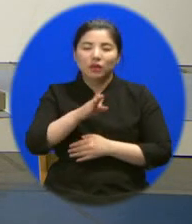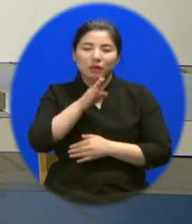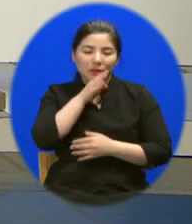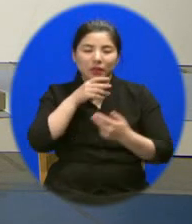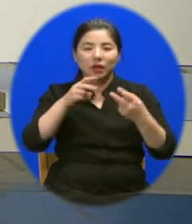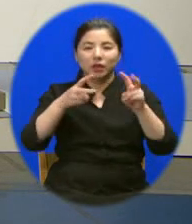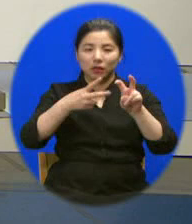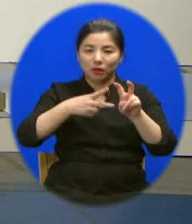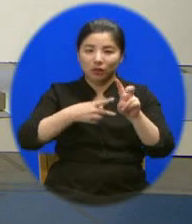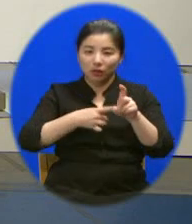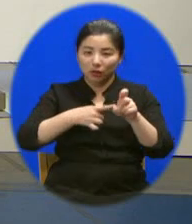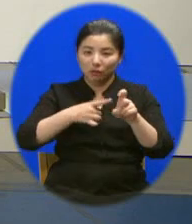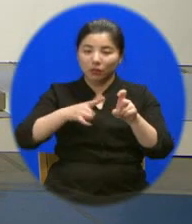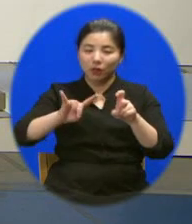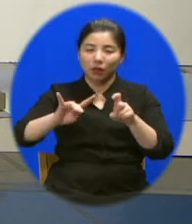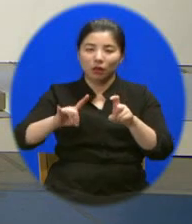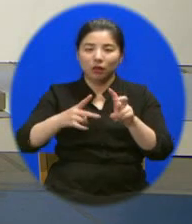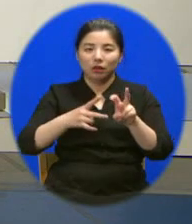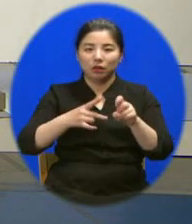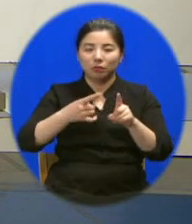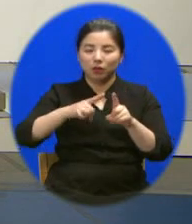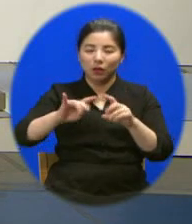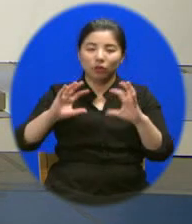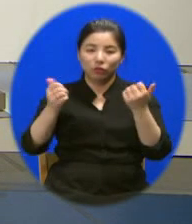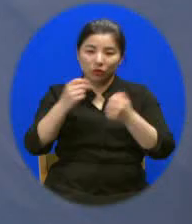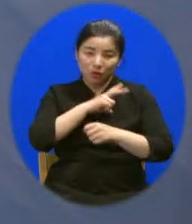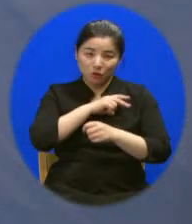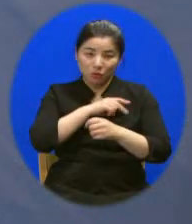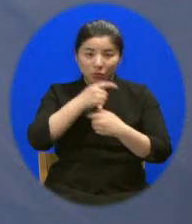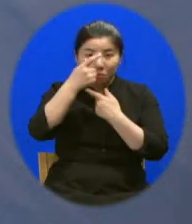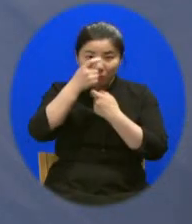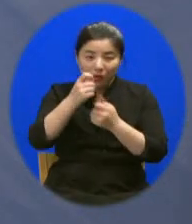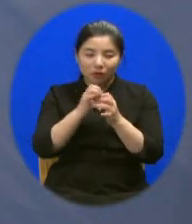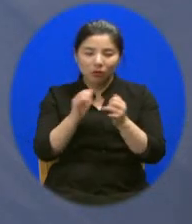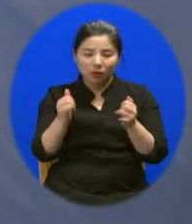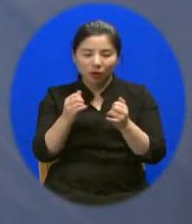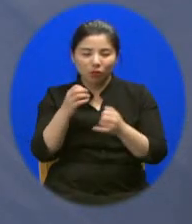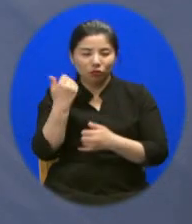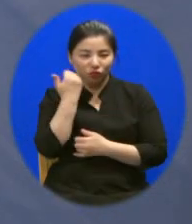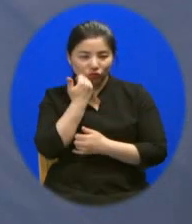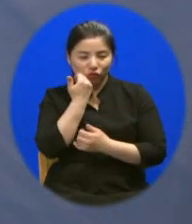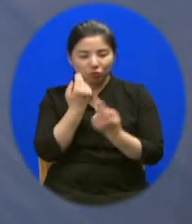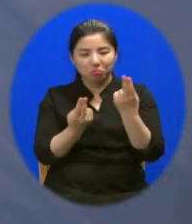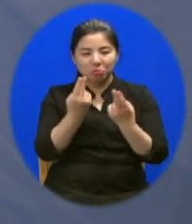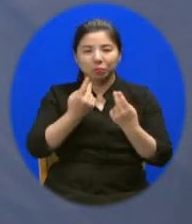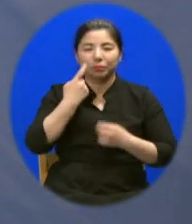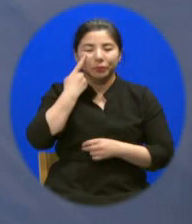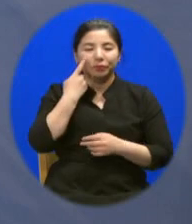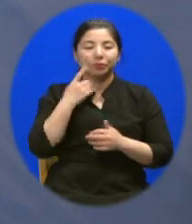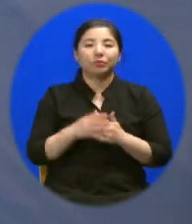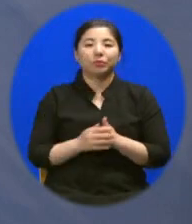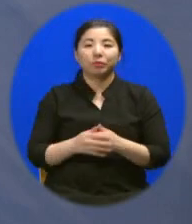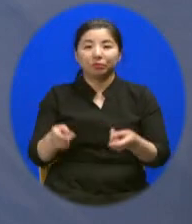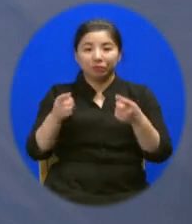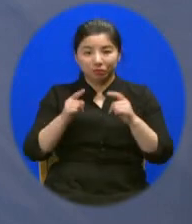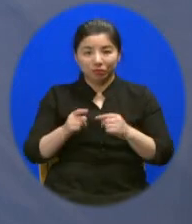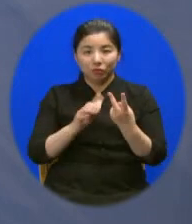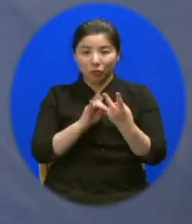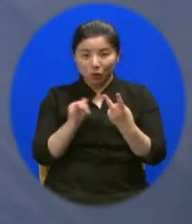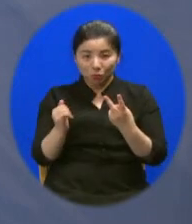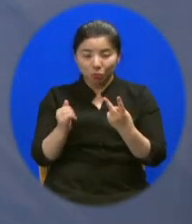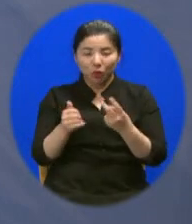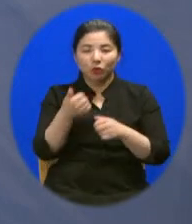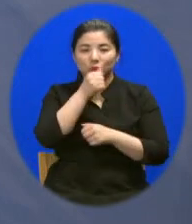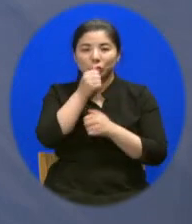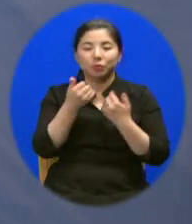국회에 입성 해야할 적임자 이지 오늘 토론회 를 보시면서 꼼꼼하게 비교해 보시기 바랍니다 자 참석하신 2분의 후보를